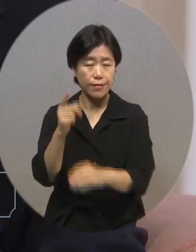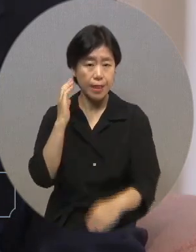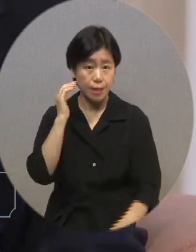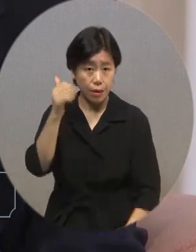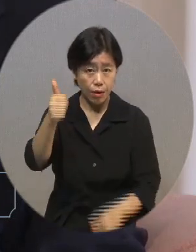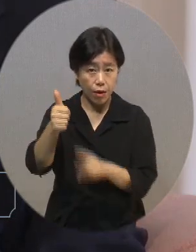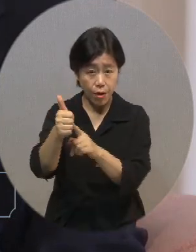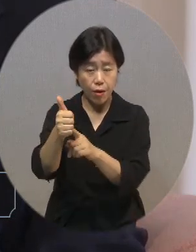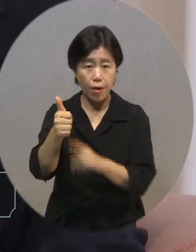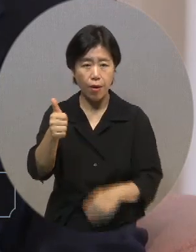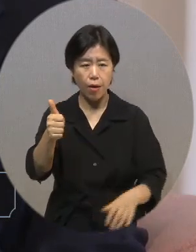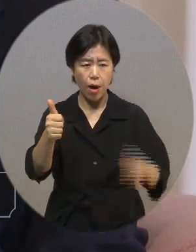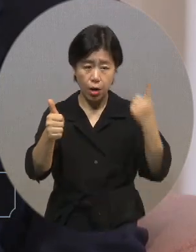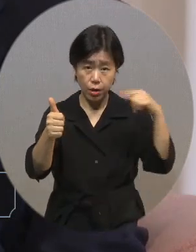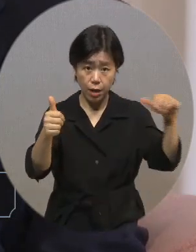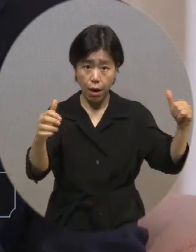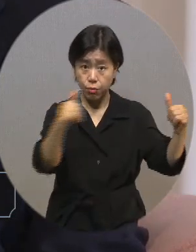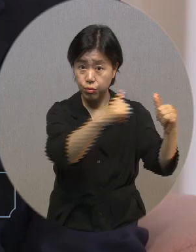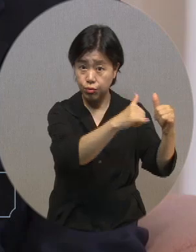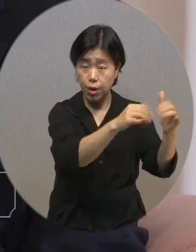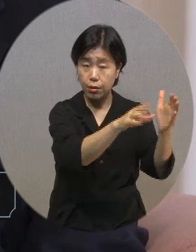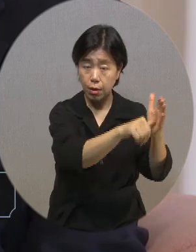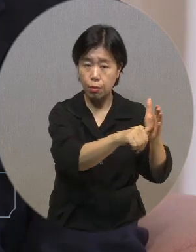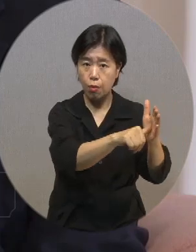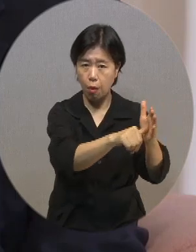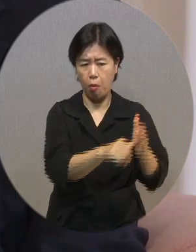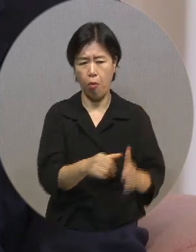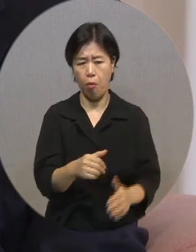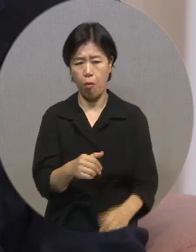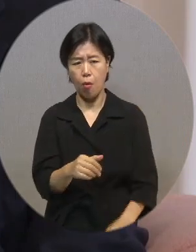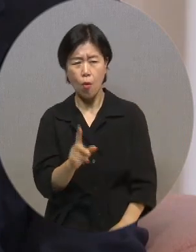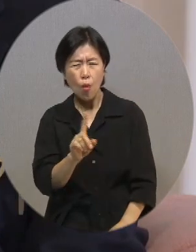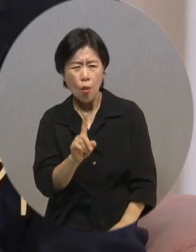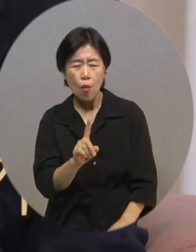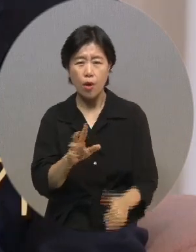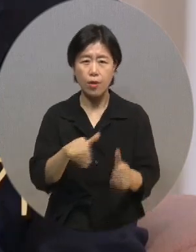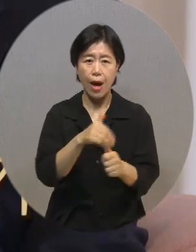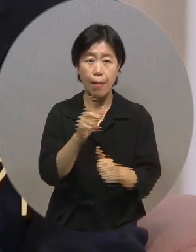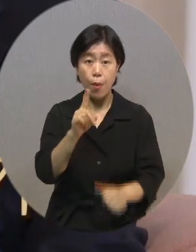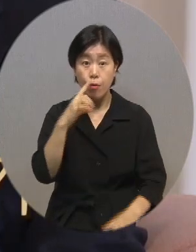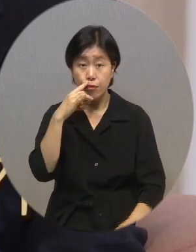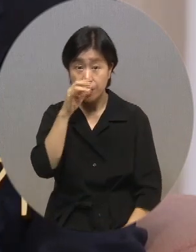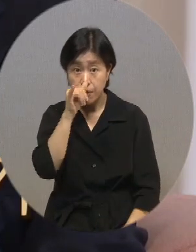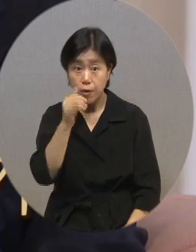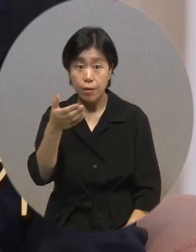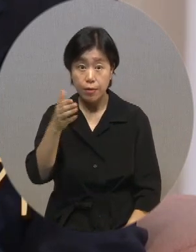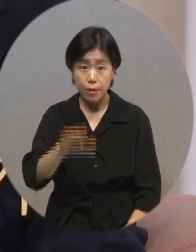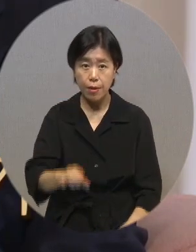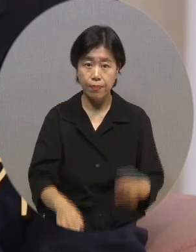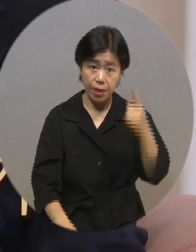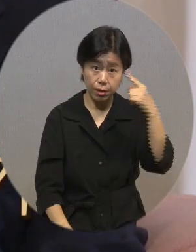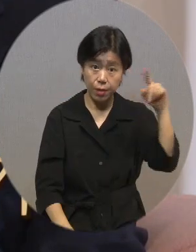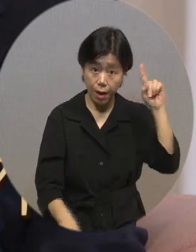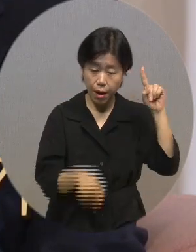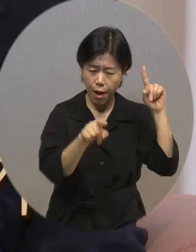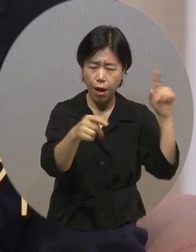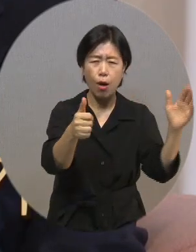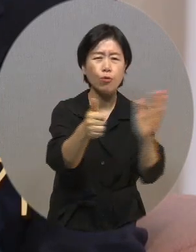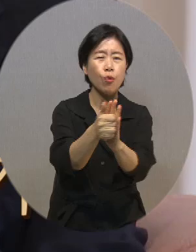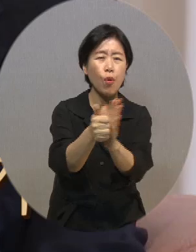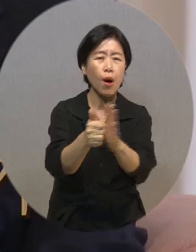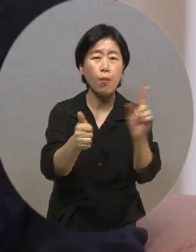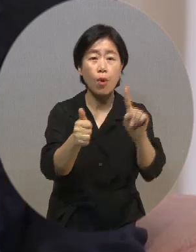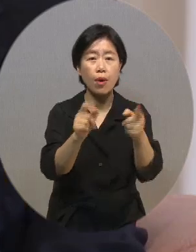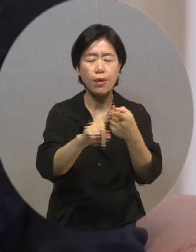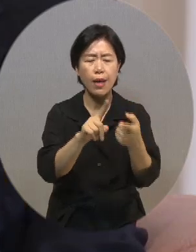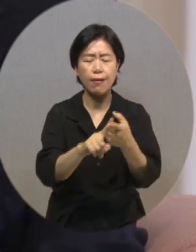그것도 큰 일이었는데 그 당시만 해도 과연 러시아가 북한에 얼마만큼의 지원을 할 것인가 이런